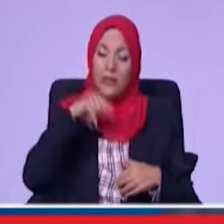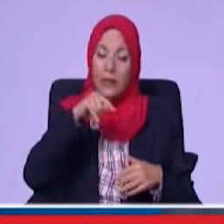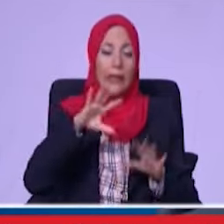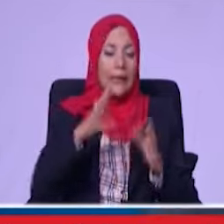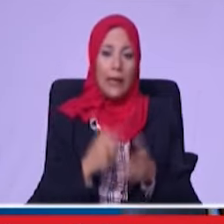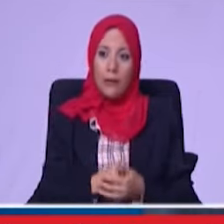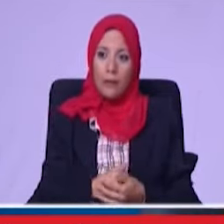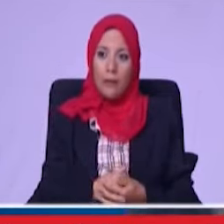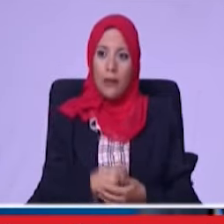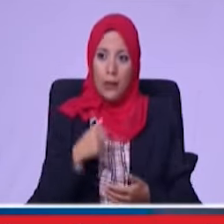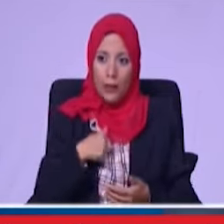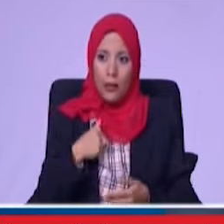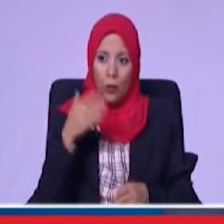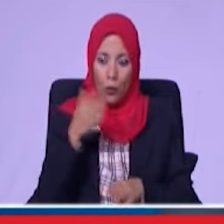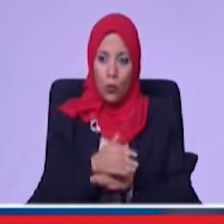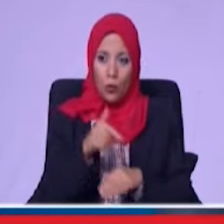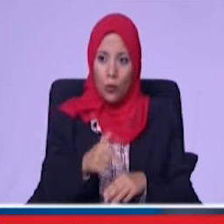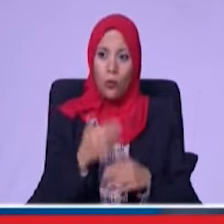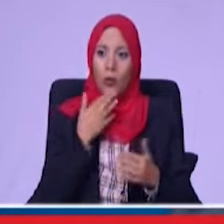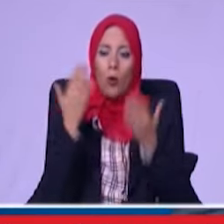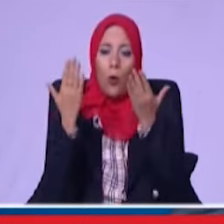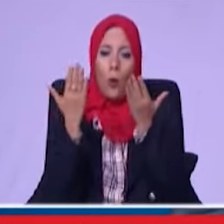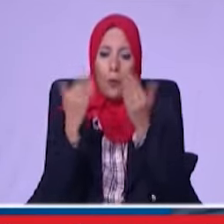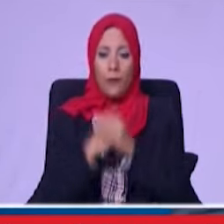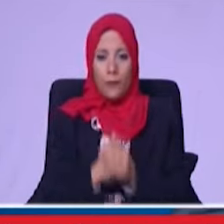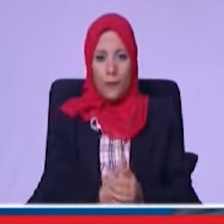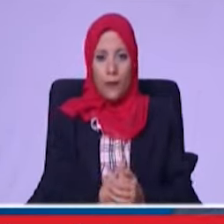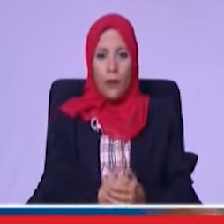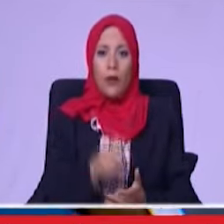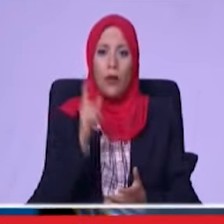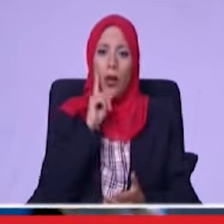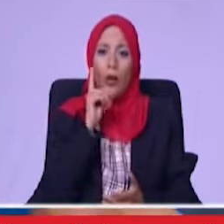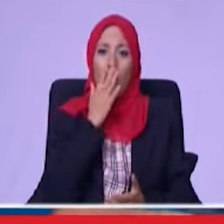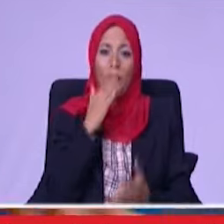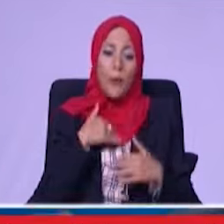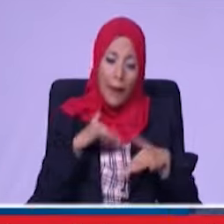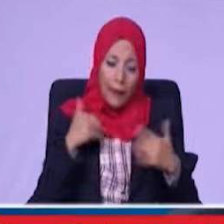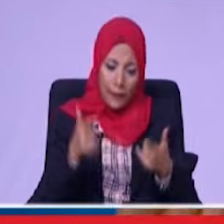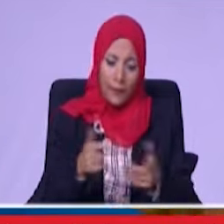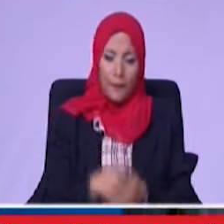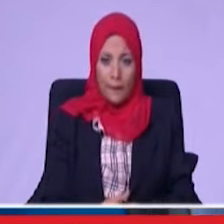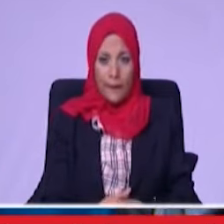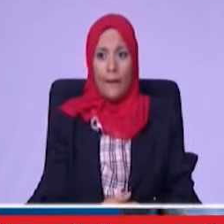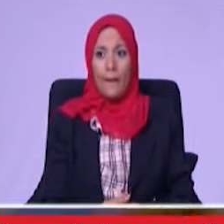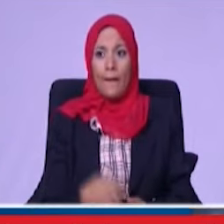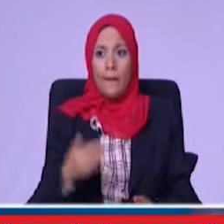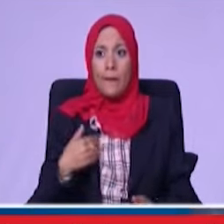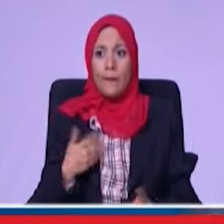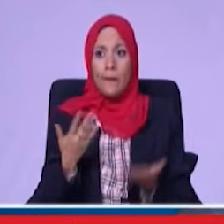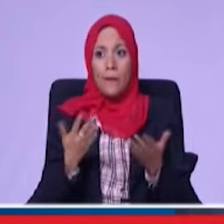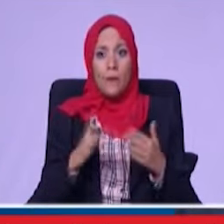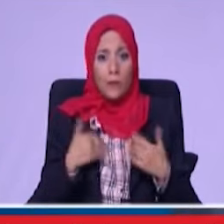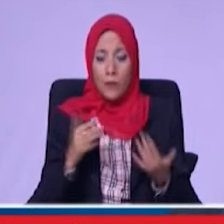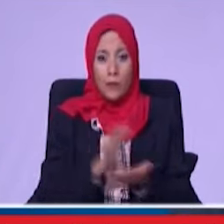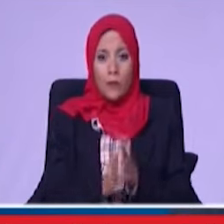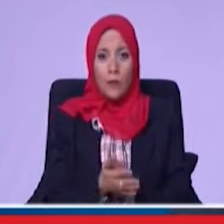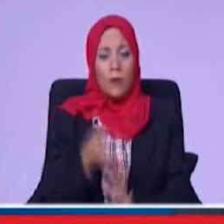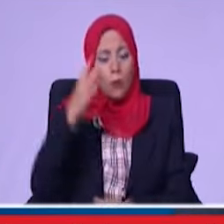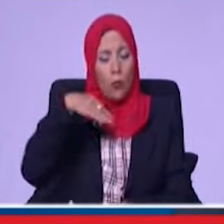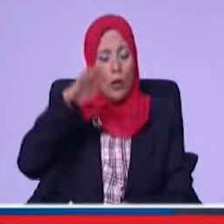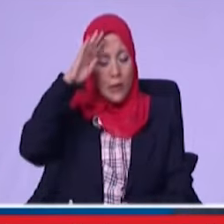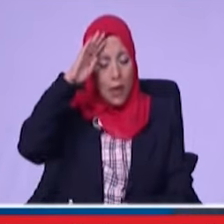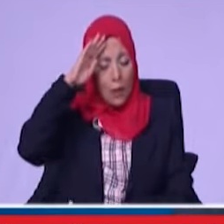لو روحت دلوقتي القبر الذي دفنت فيه أبي فانية، عجب الذنب اللي موجود، السلام عليكم